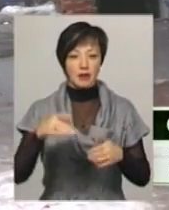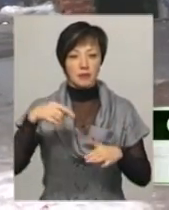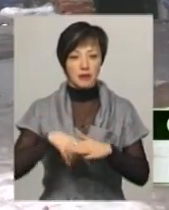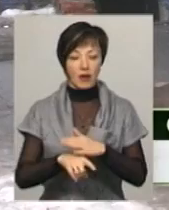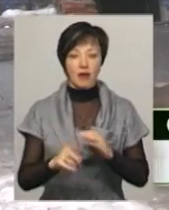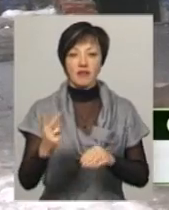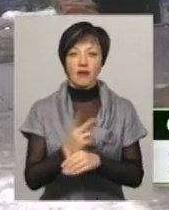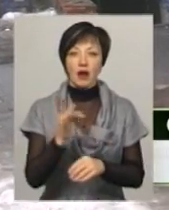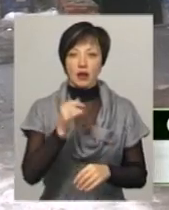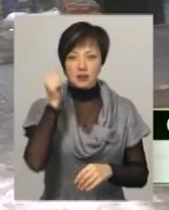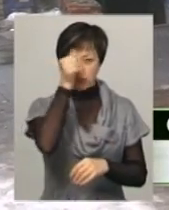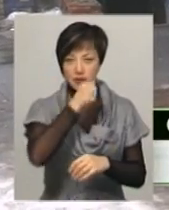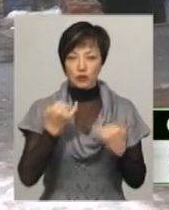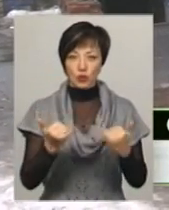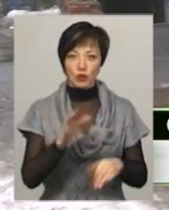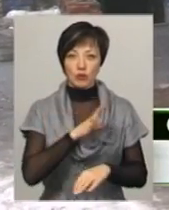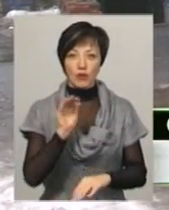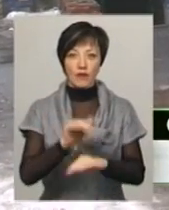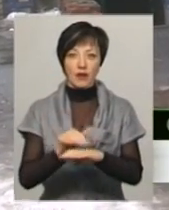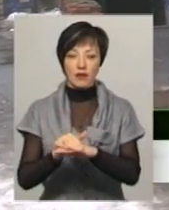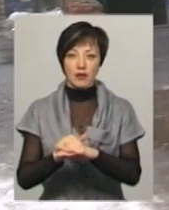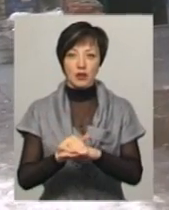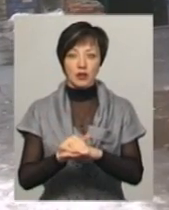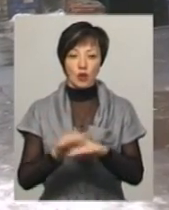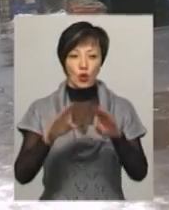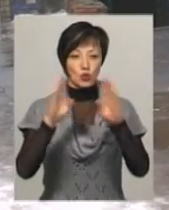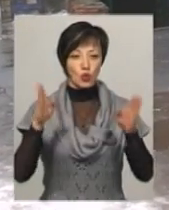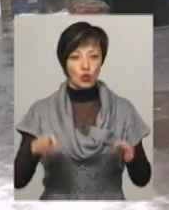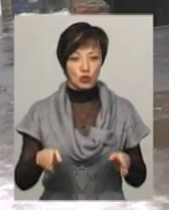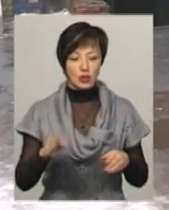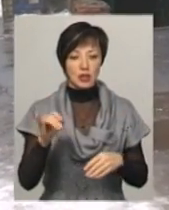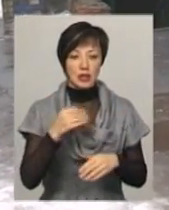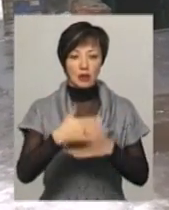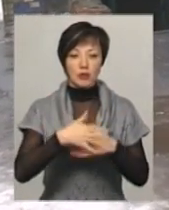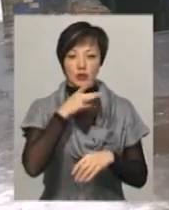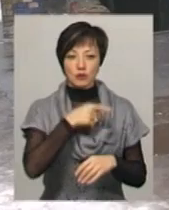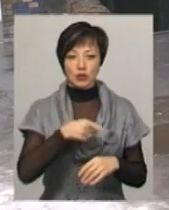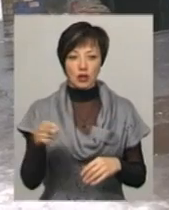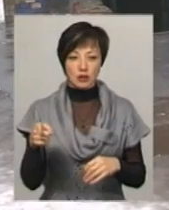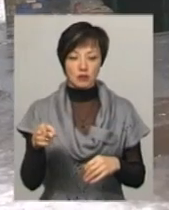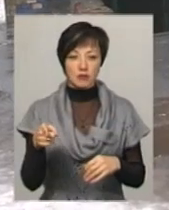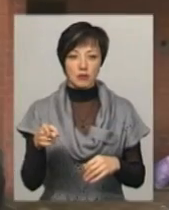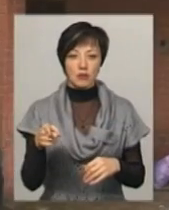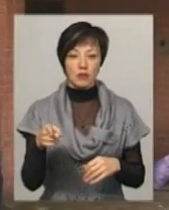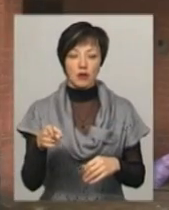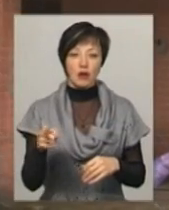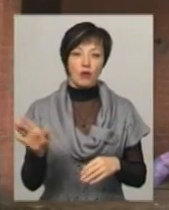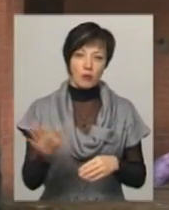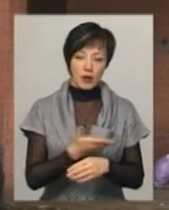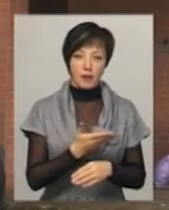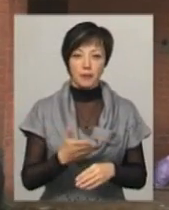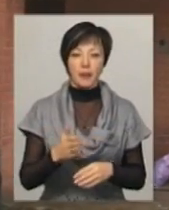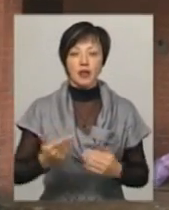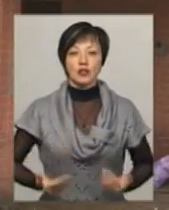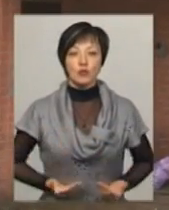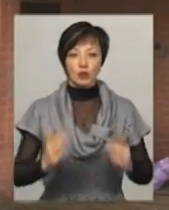рік. Сьогодні було виявлено дошки і найближчим часом ми приберемо. Мешканка будинку